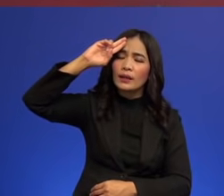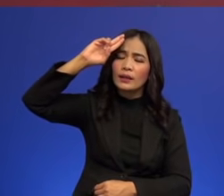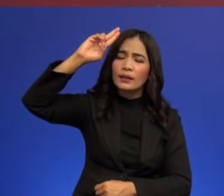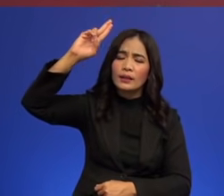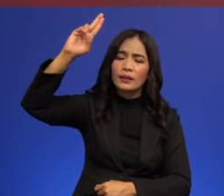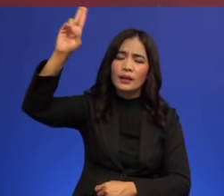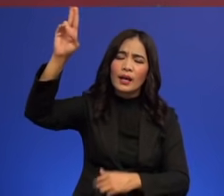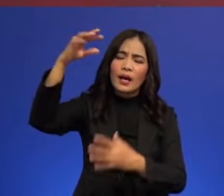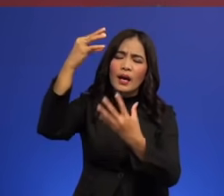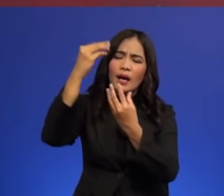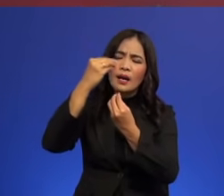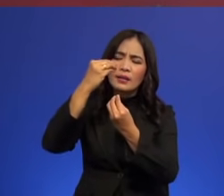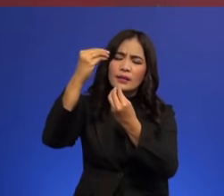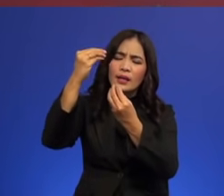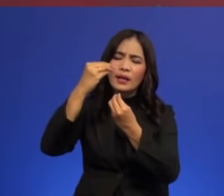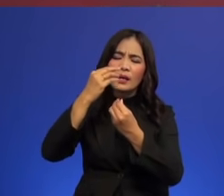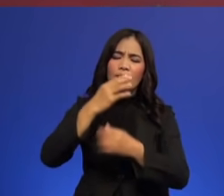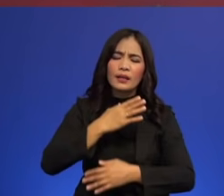Tuhan